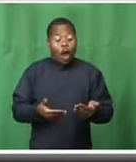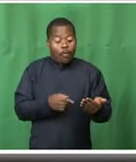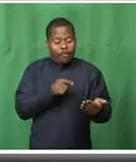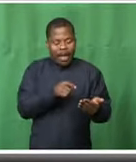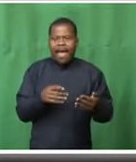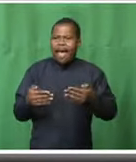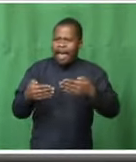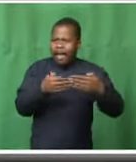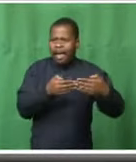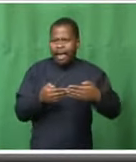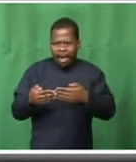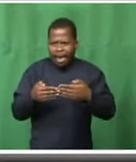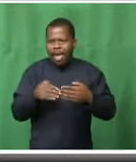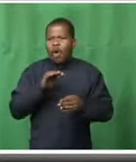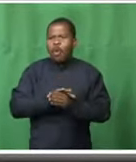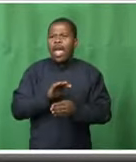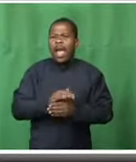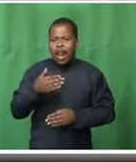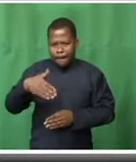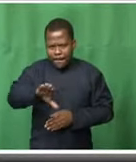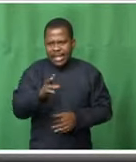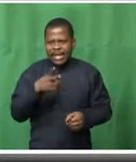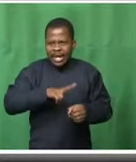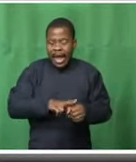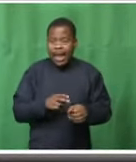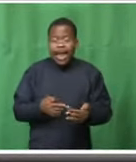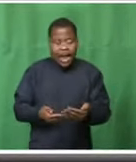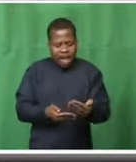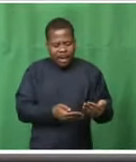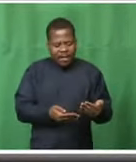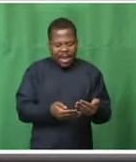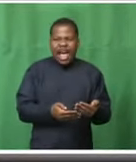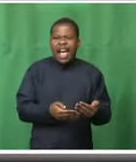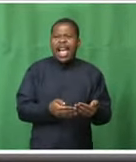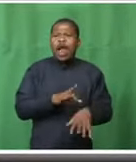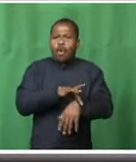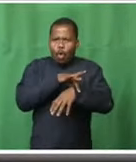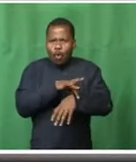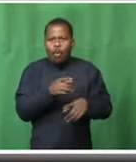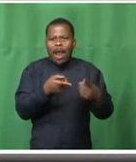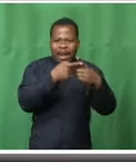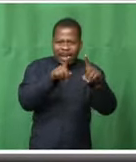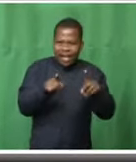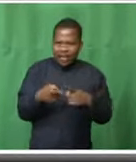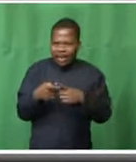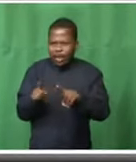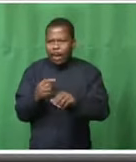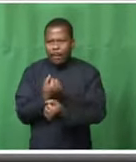nasekabelekiwe kwayena lomvana netifo nje letihlasela abamvana kungukuthi ingabe